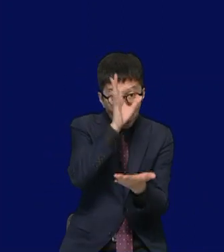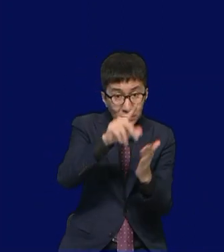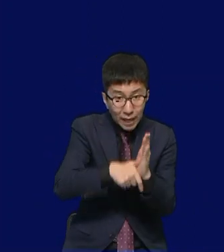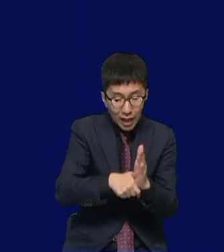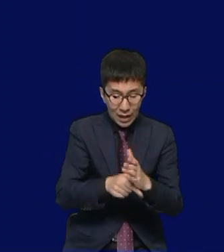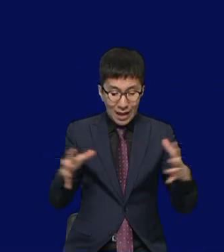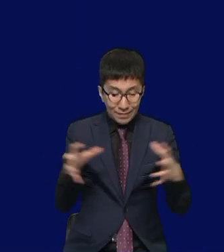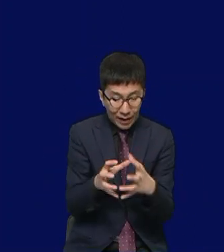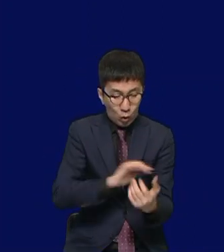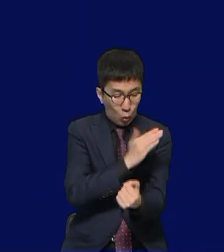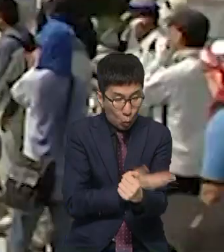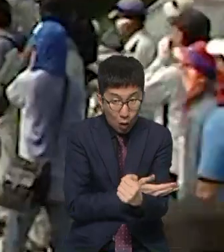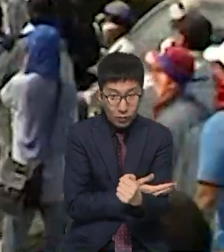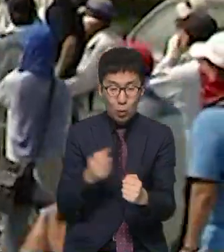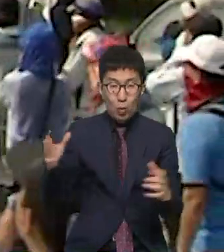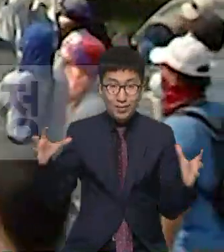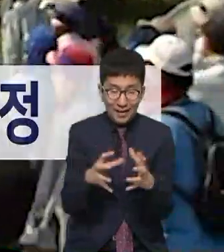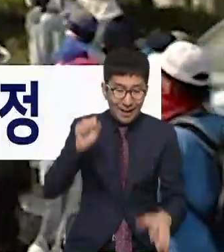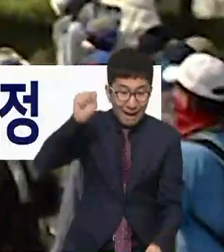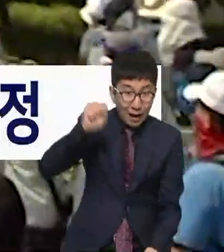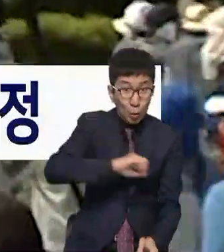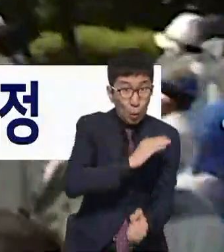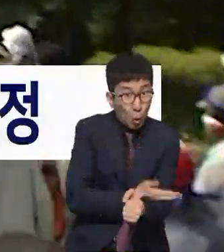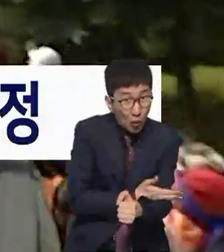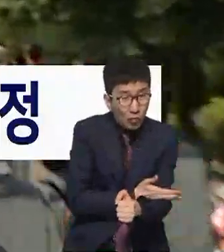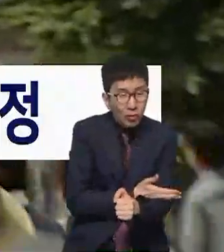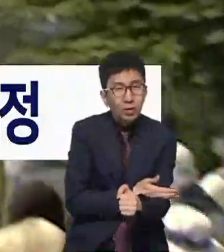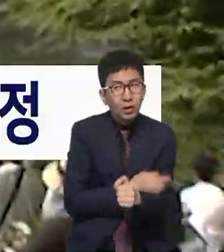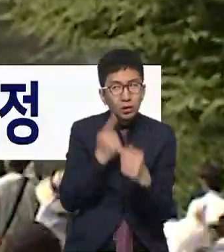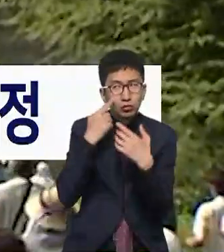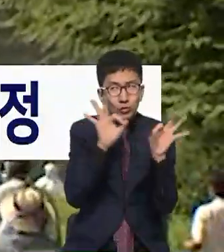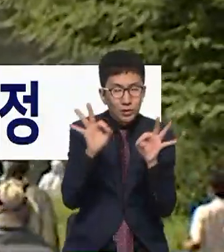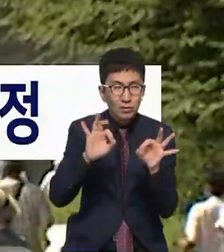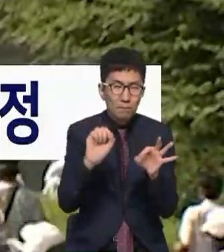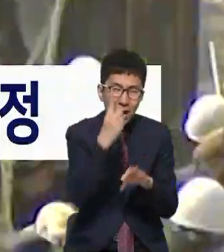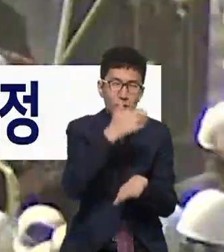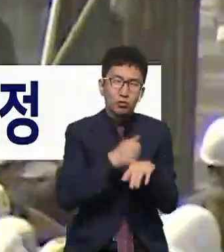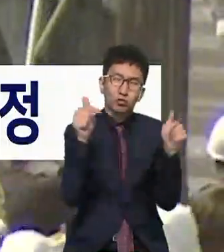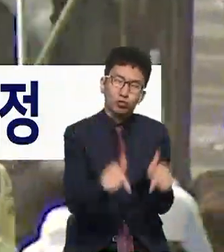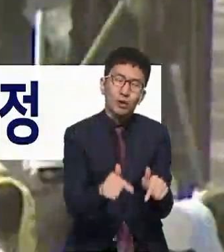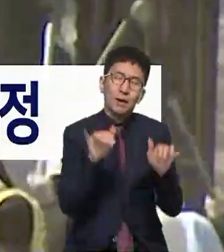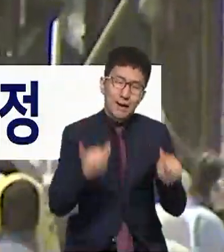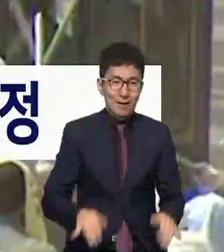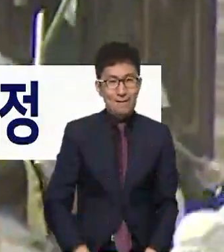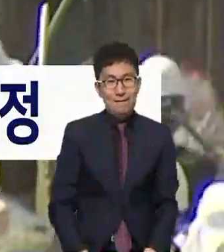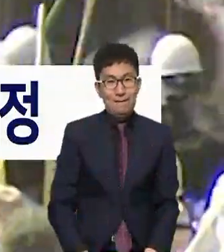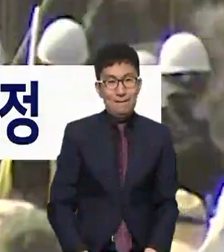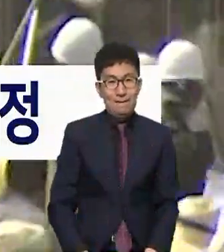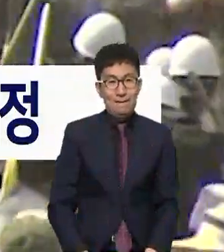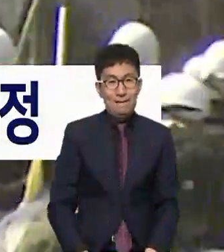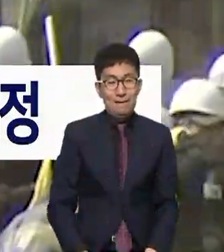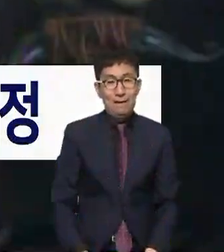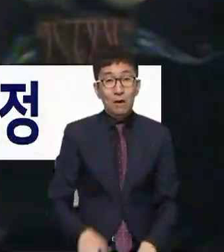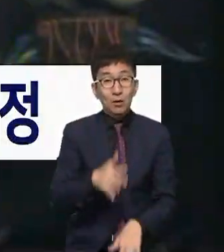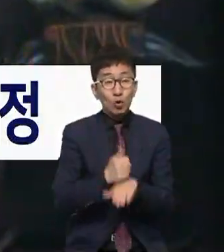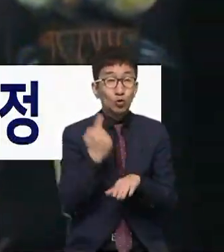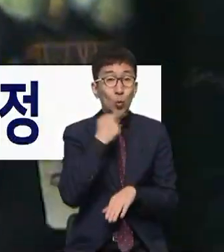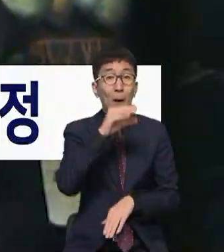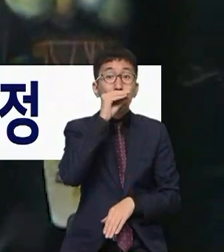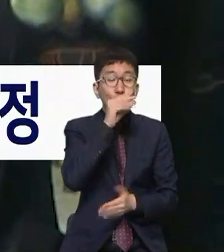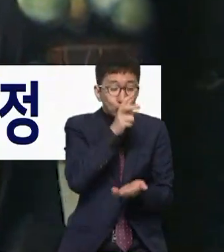우려가 있다고 본 겁니다. 이런 시각은 개별 노동자를 상대로 한 사측의 손해배상 청구를 제한하는 내용의